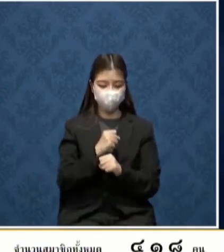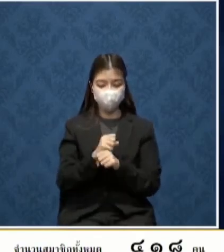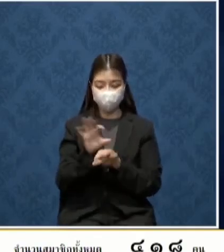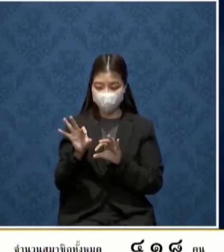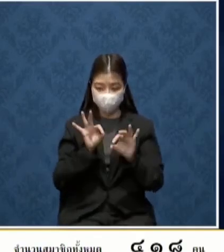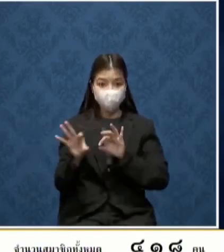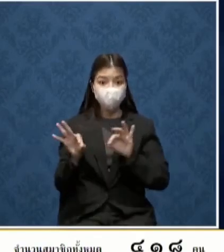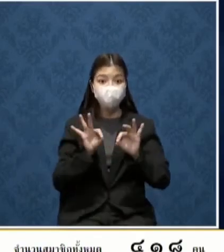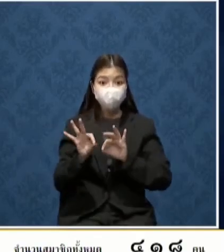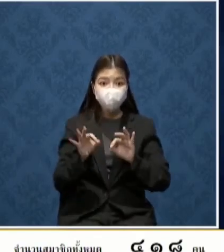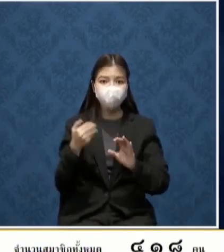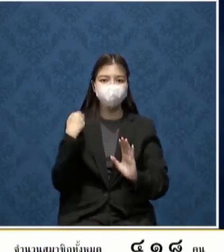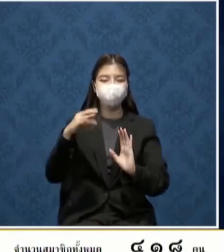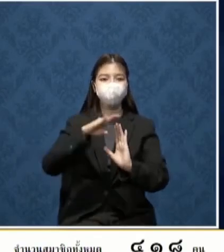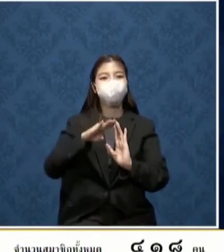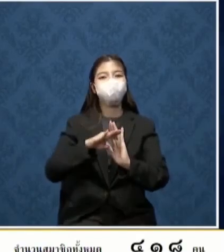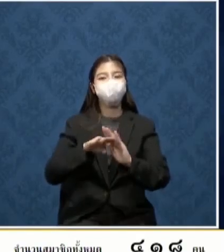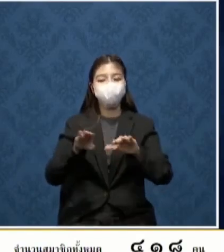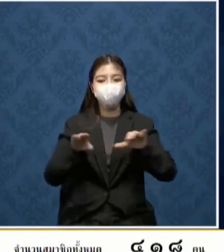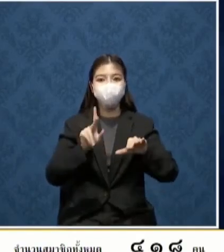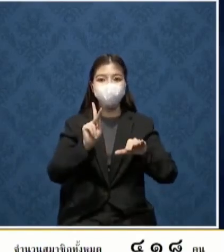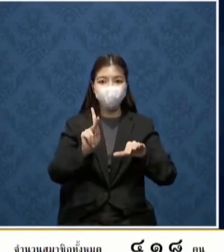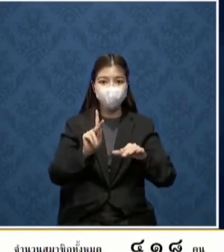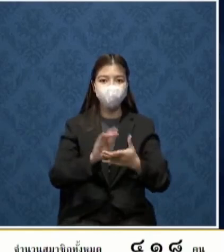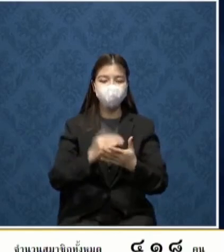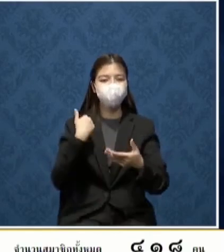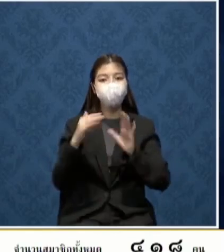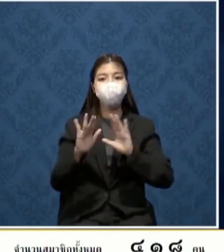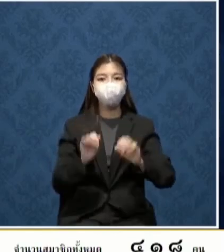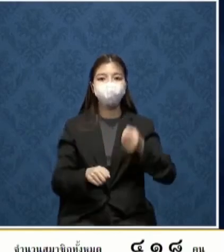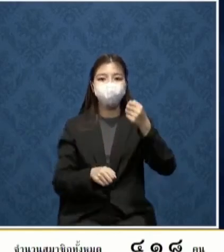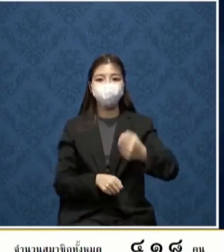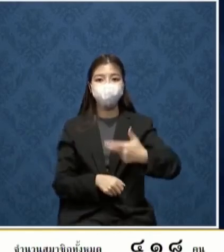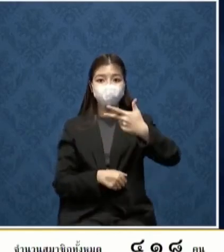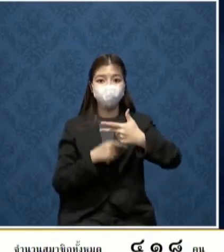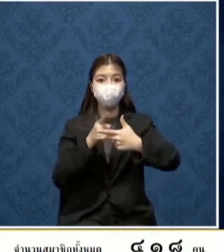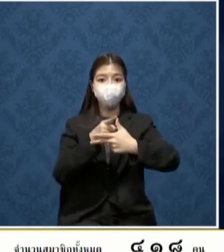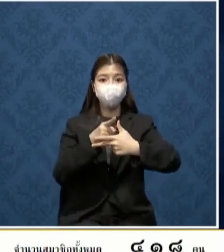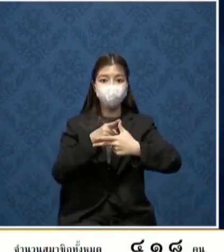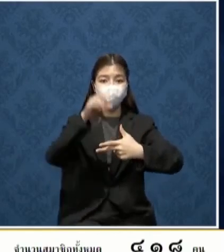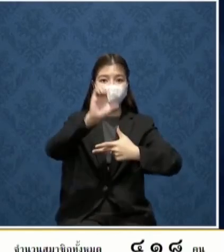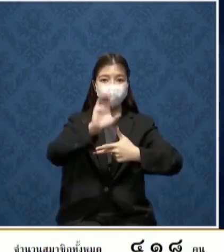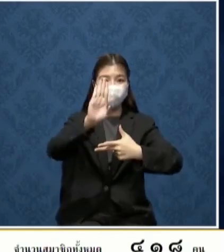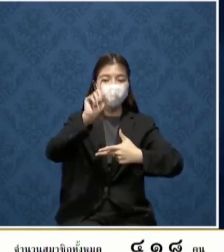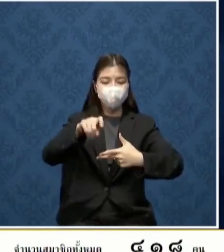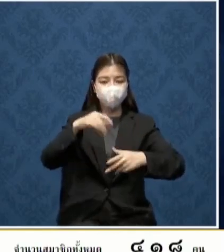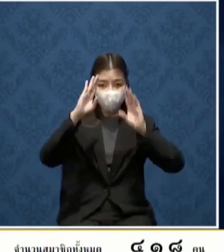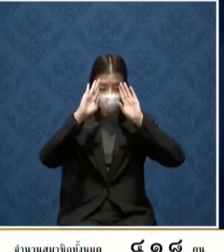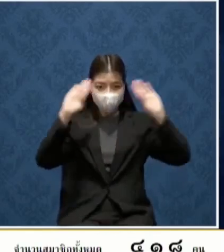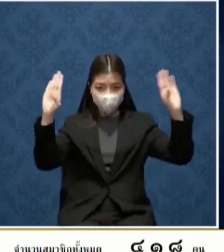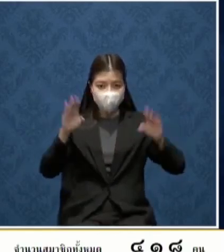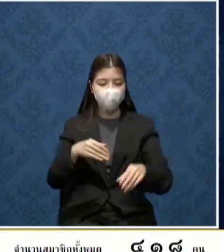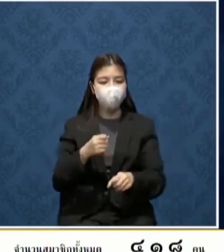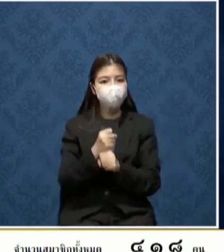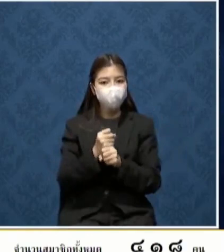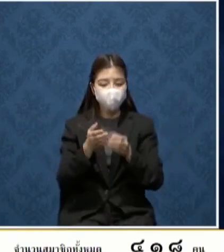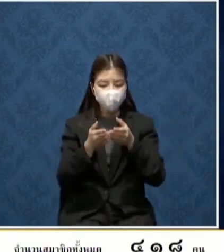เลือก น่าจะมีหลกเกล์เข้า อยประมาณ 3 หักเกล์ข้อท 1 ๆ คือบทษัเอกชนตองมประสบ thirdsนการกู้เรื